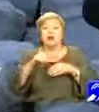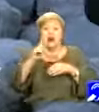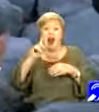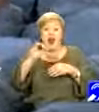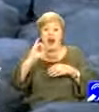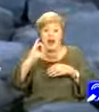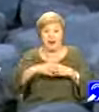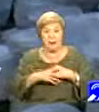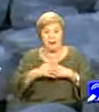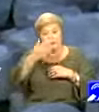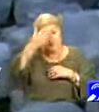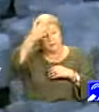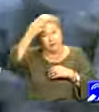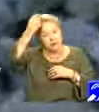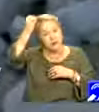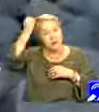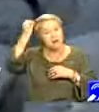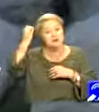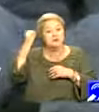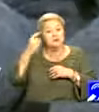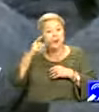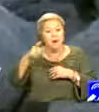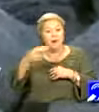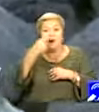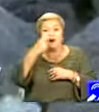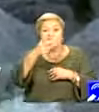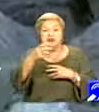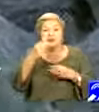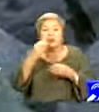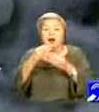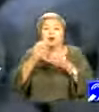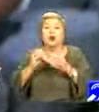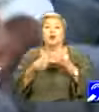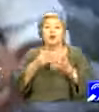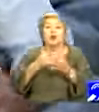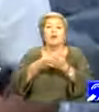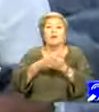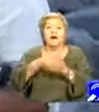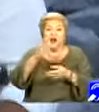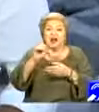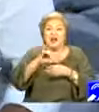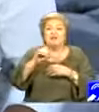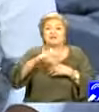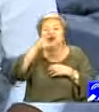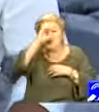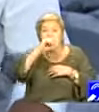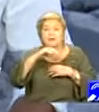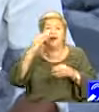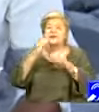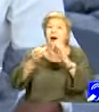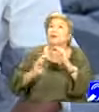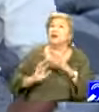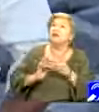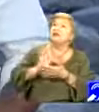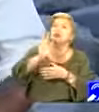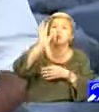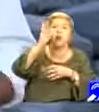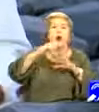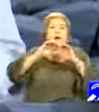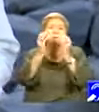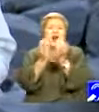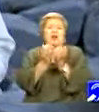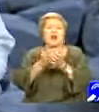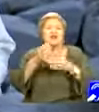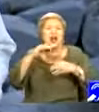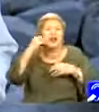Lampioanele pe care le cumpără turiștii din spatele nostru și le aprind, sute de lampioane noapte de noapte, o parte rămân aici pe dig, dar cel mai